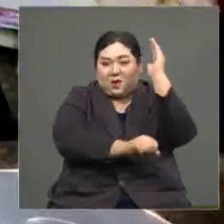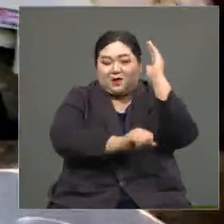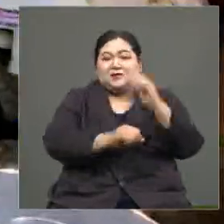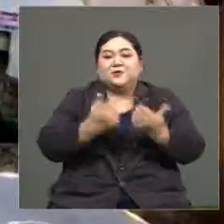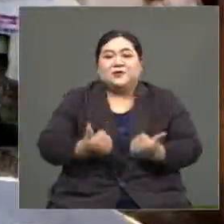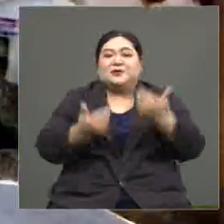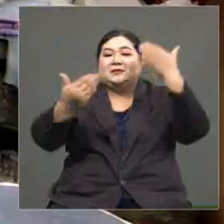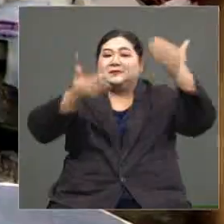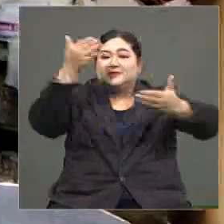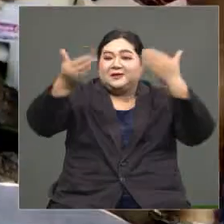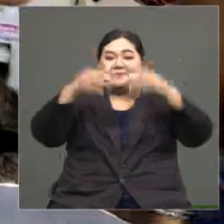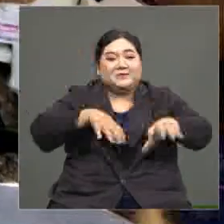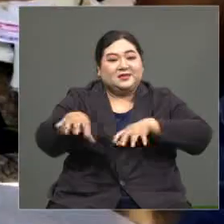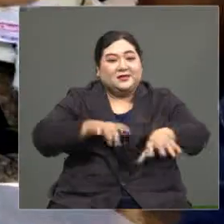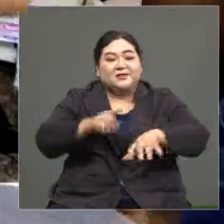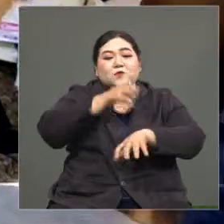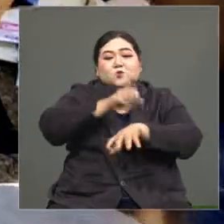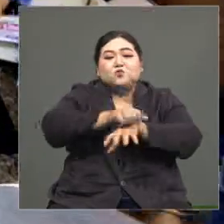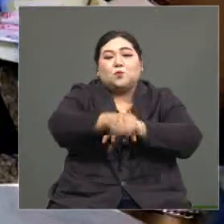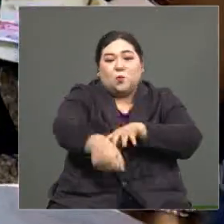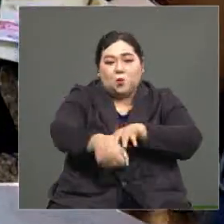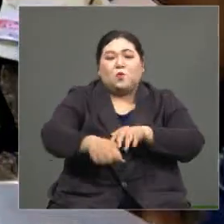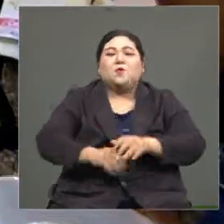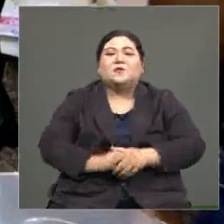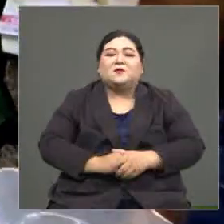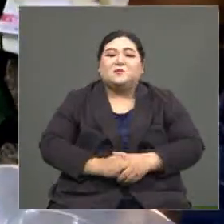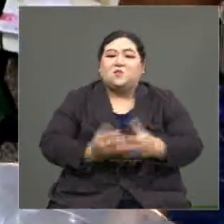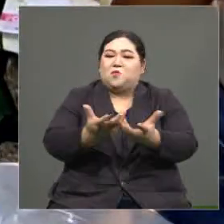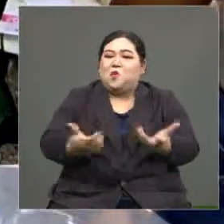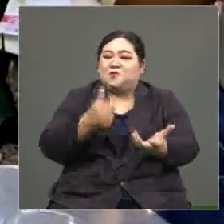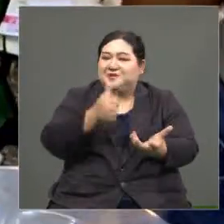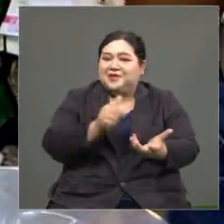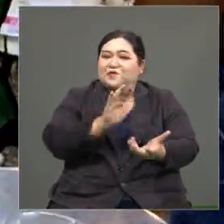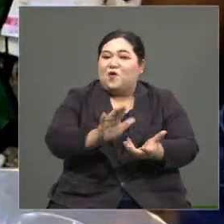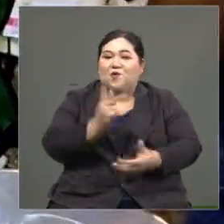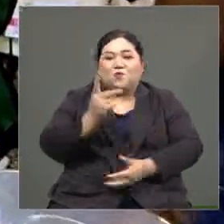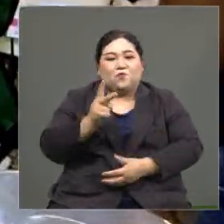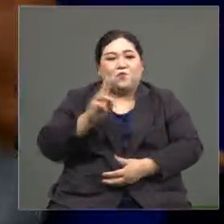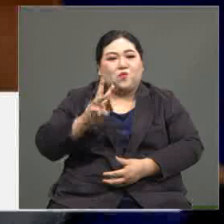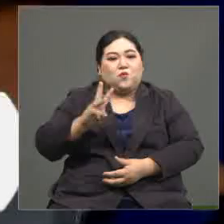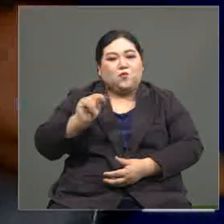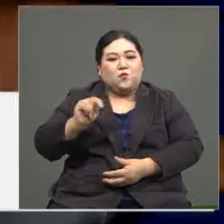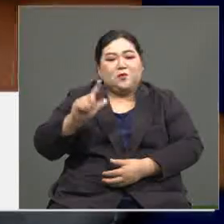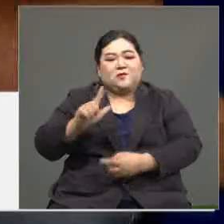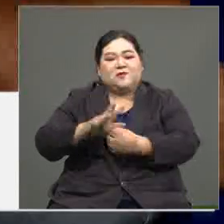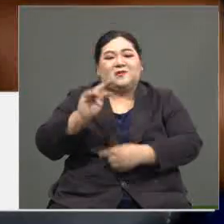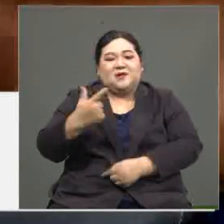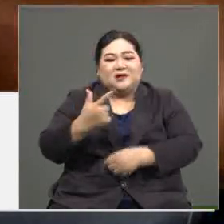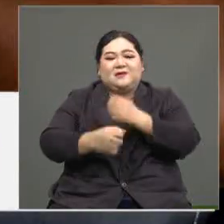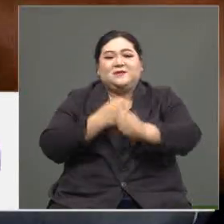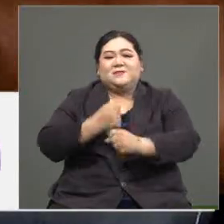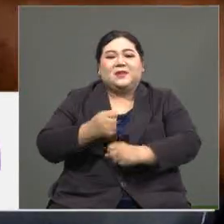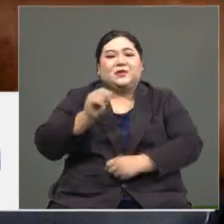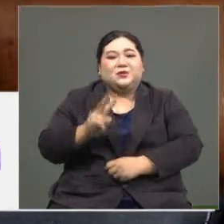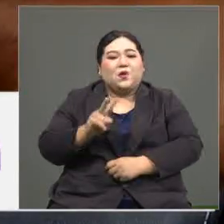ตอนนี้มีการจัดงานมหกรรมวันส้มโอหอมควนลังเป็นของดีเมืองควนลังประจำปี 2000 567ภายในงาน